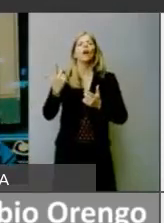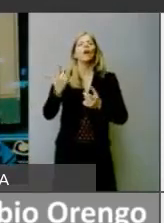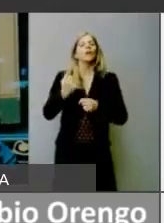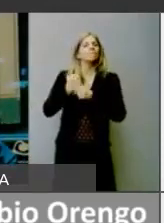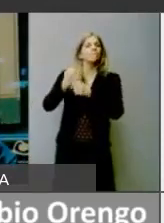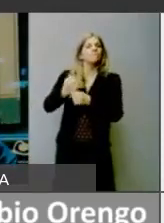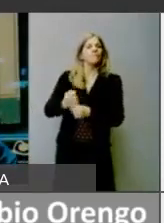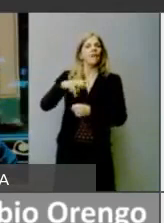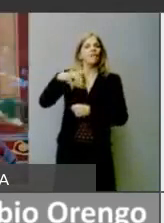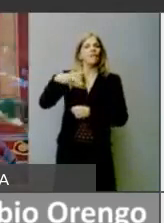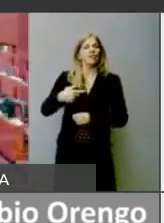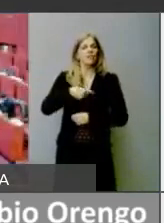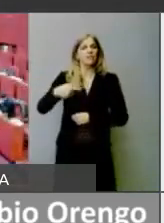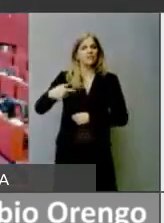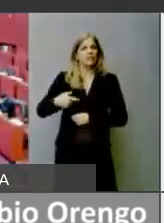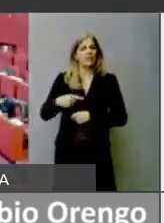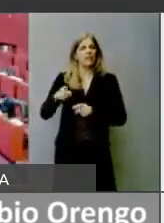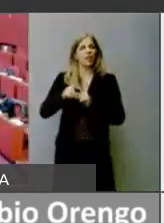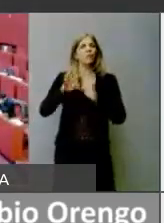il parere della Giunta.